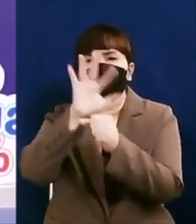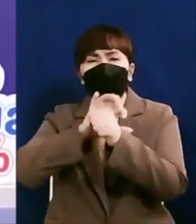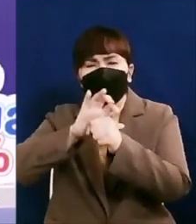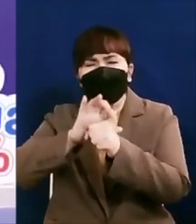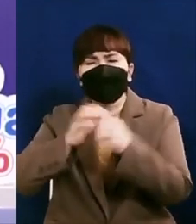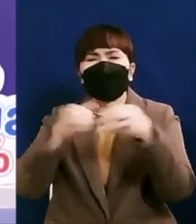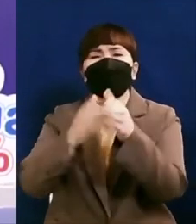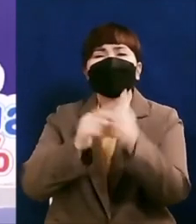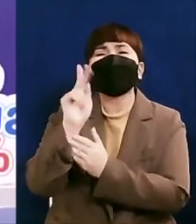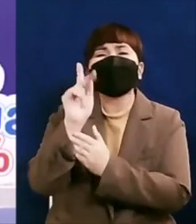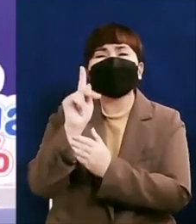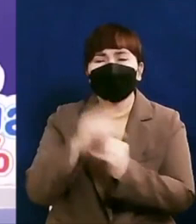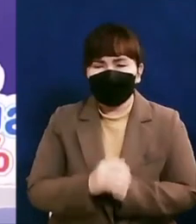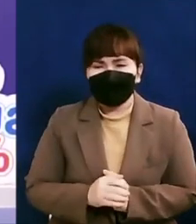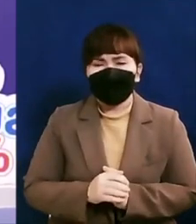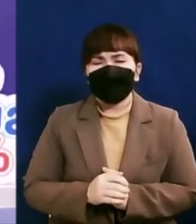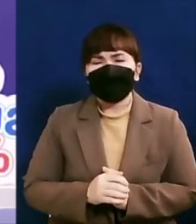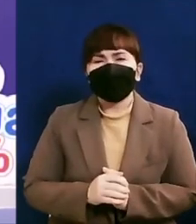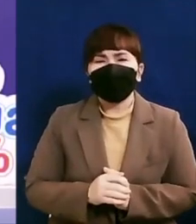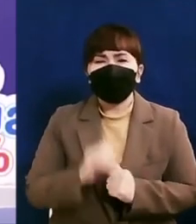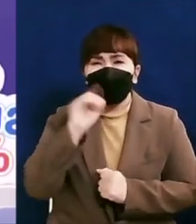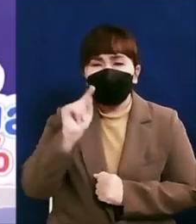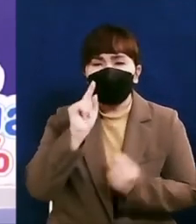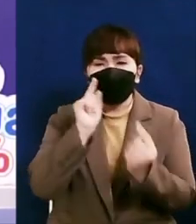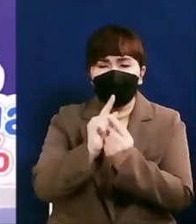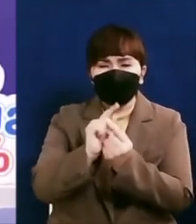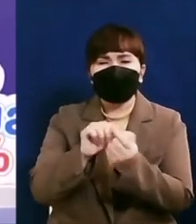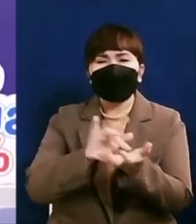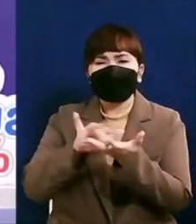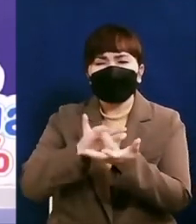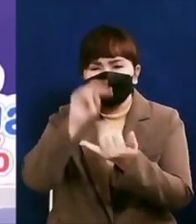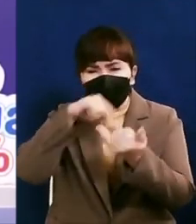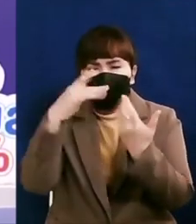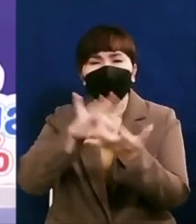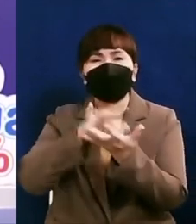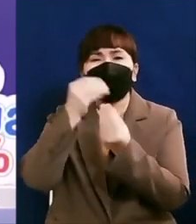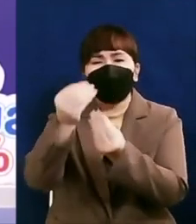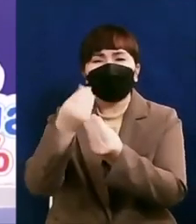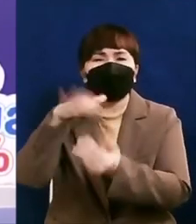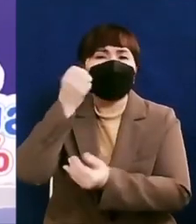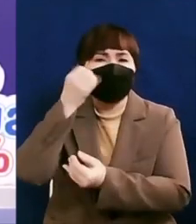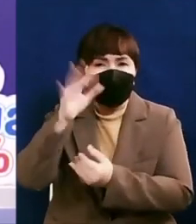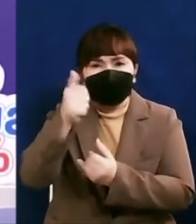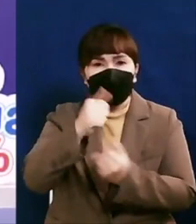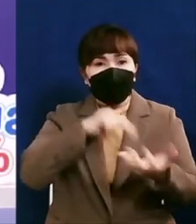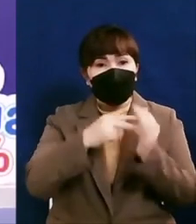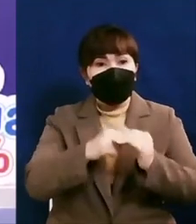ครับรักษาแบบ OPD หรือ Home Isolation ครับทำให้เตียงนะครับในโรงพยาบาลนะครับมีการคร